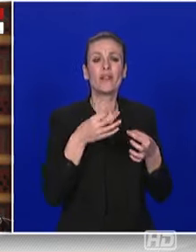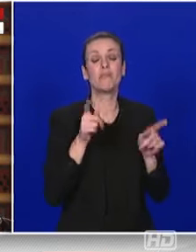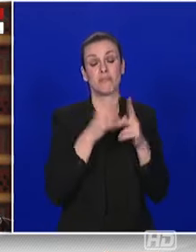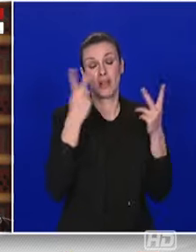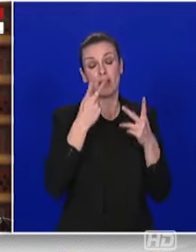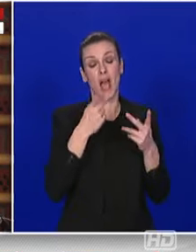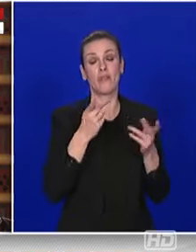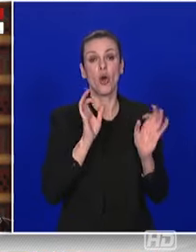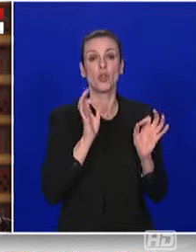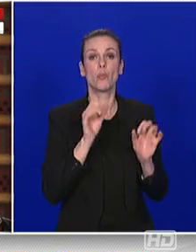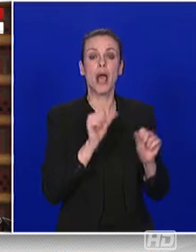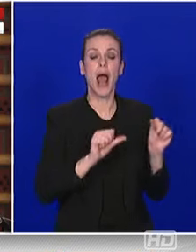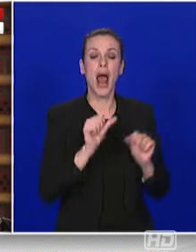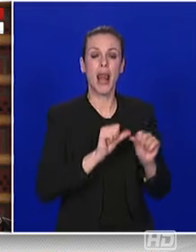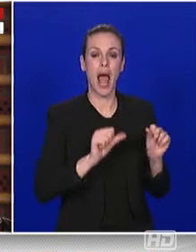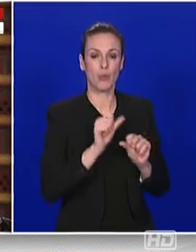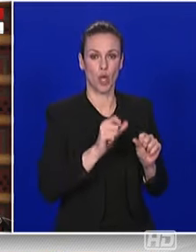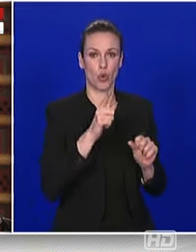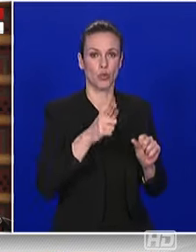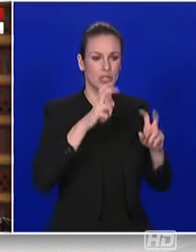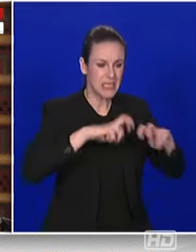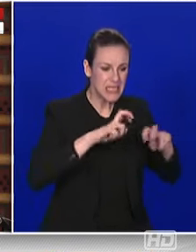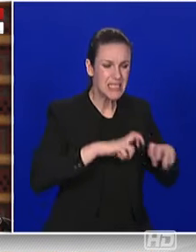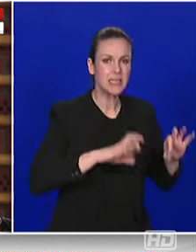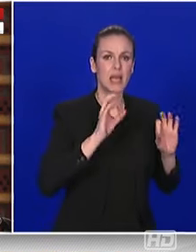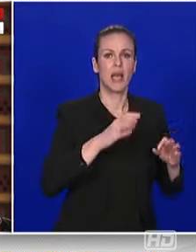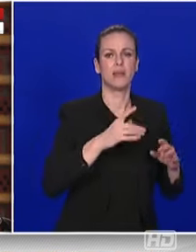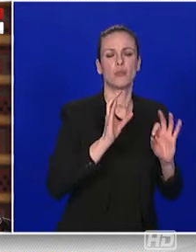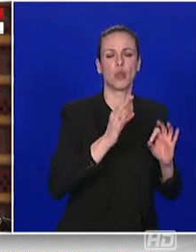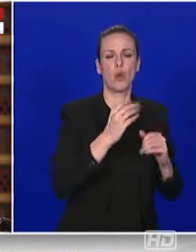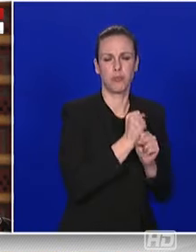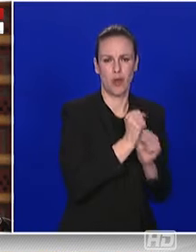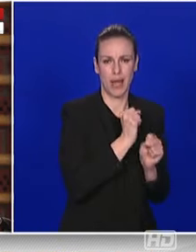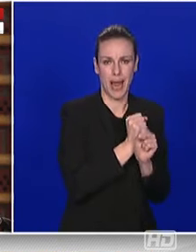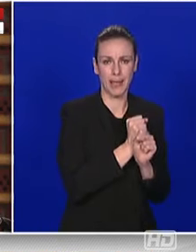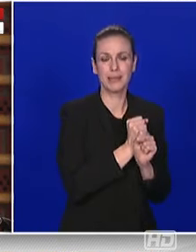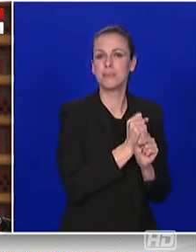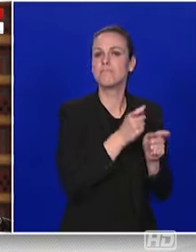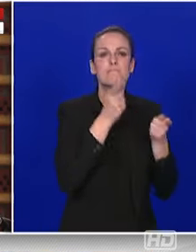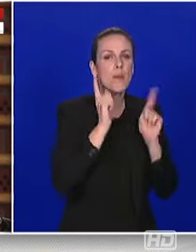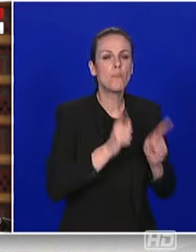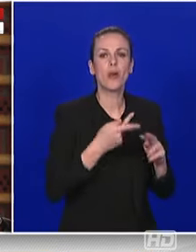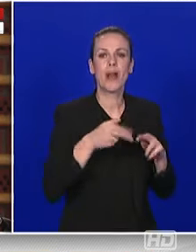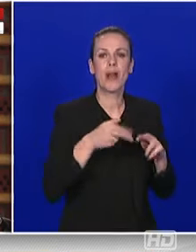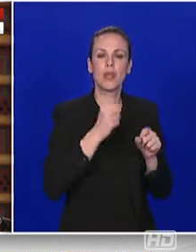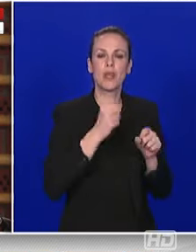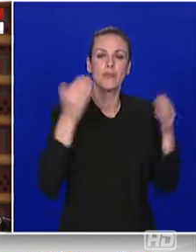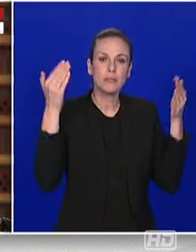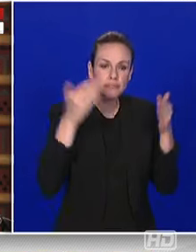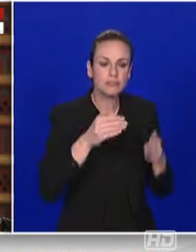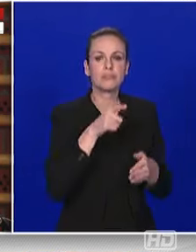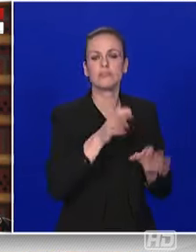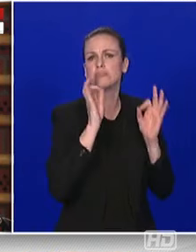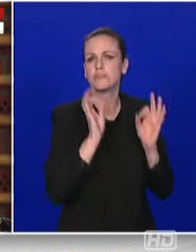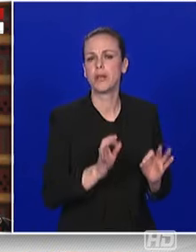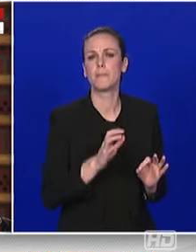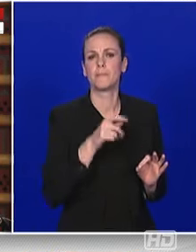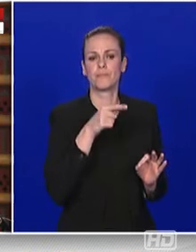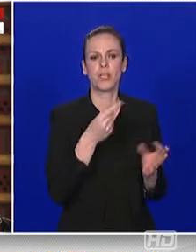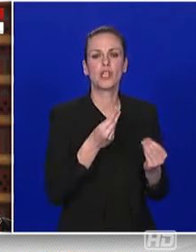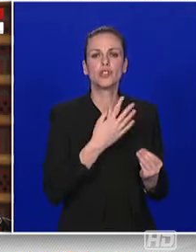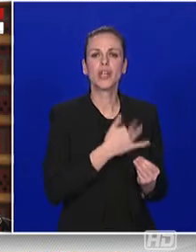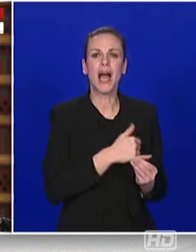dobre laboratorijske, kliničke, dijagnostičke prakse, kako hoćete, da se treba fokusirati upravo ono što i